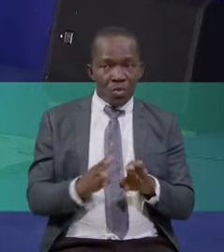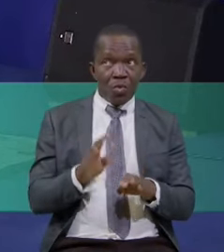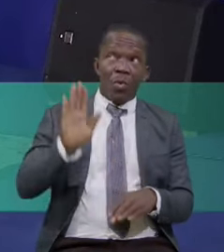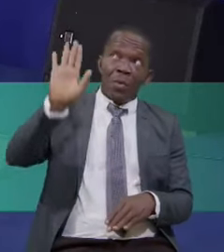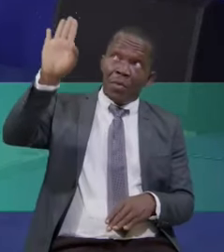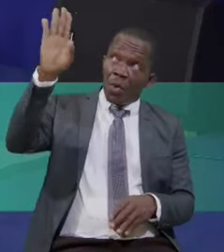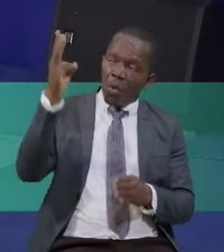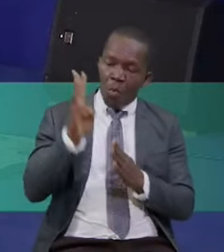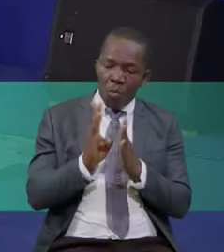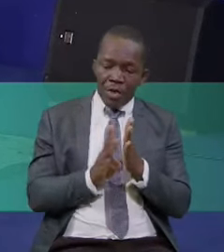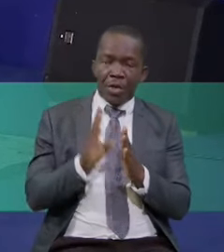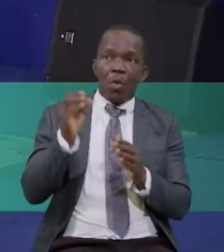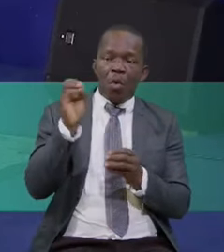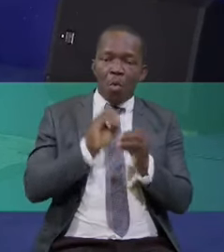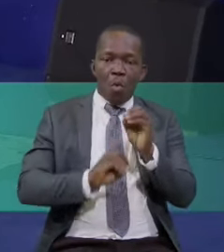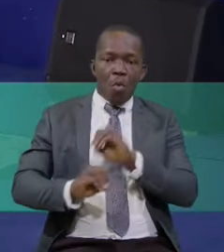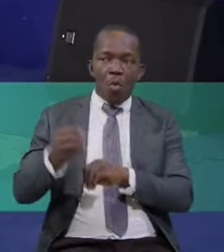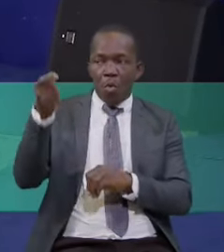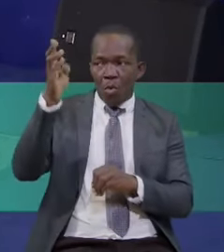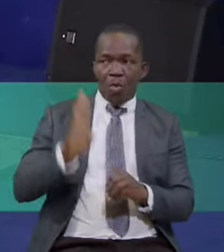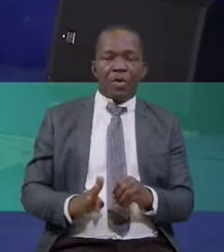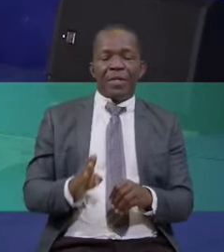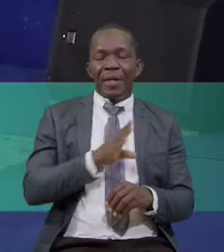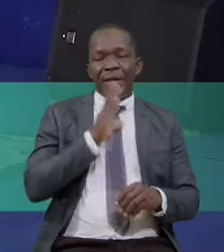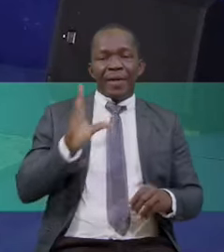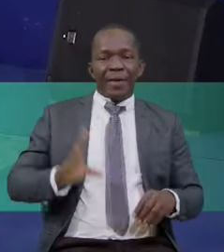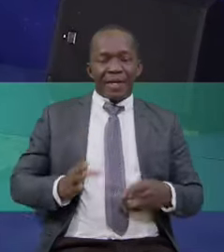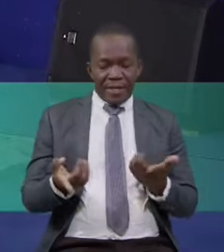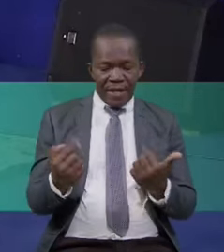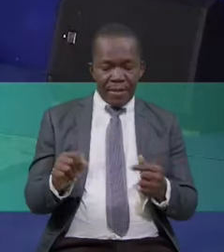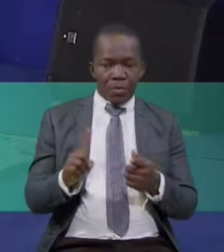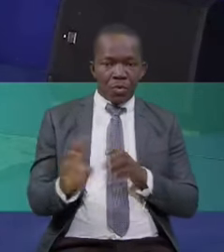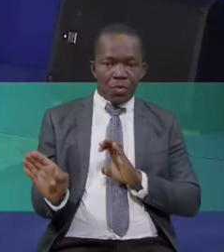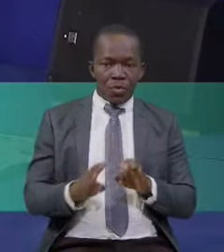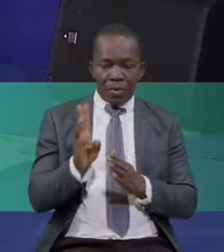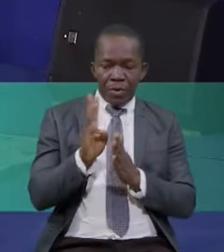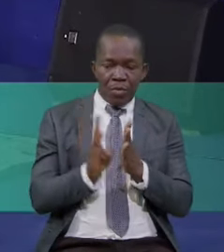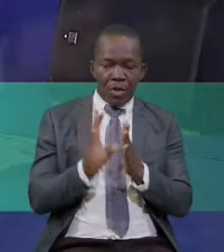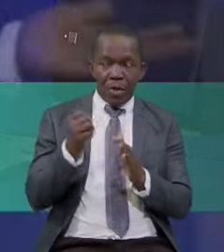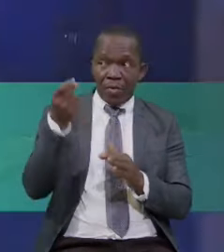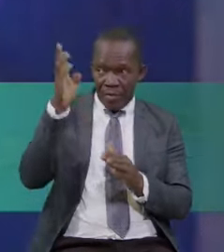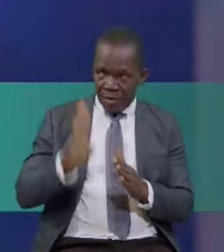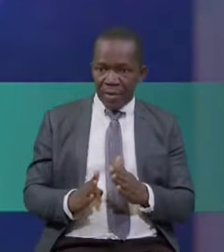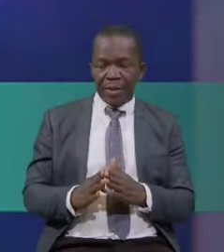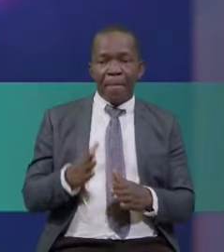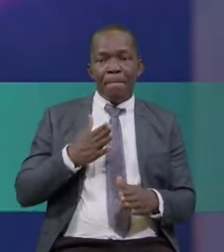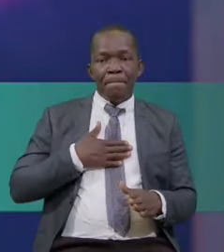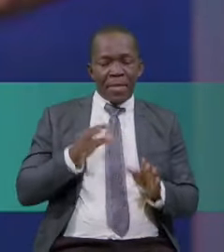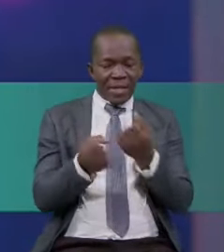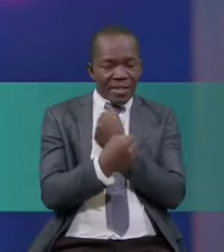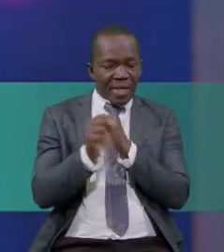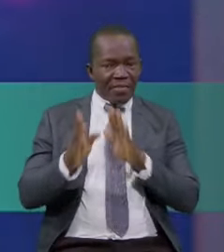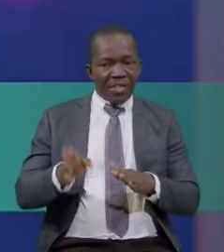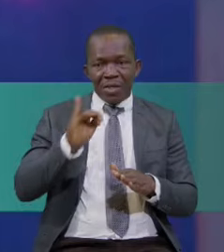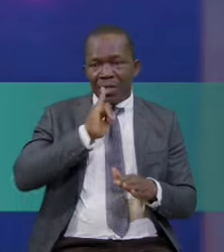volonté Christ est venu pour faire la volonté de Dieu mon salut est la volonté de Dieu c'est ce qu'il est